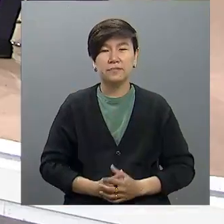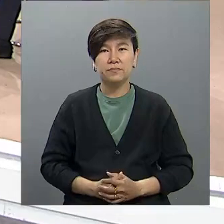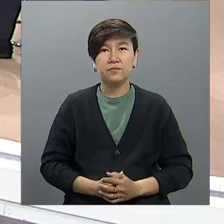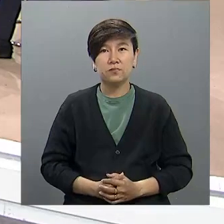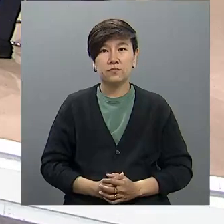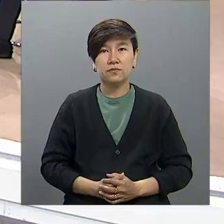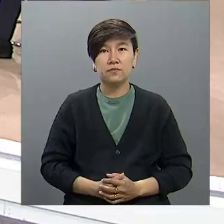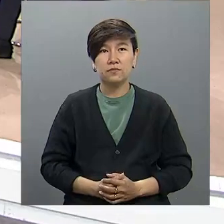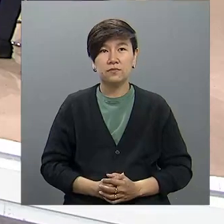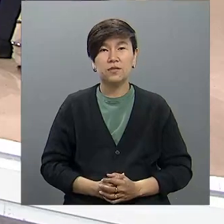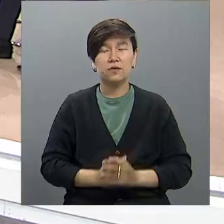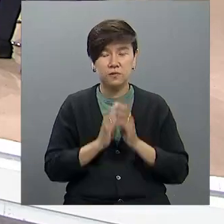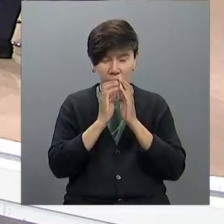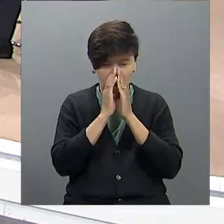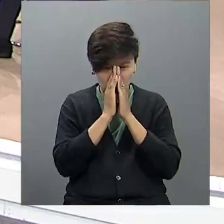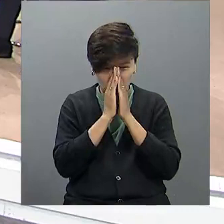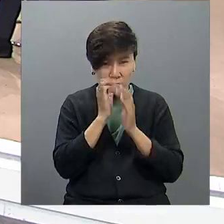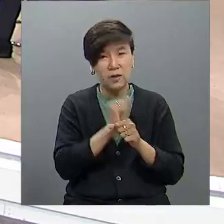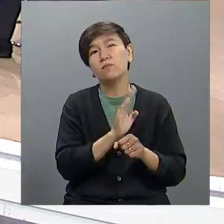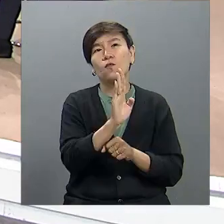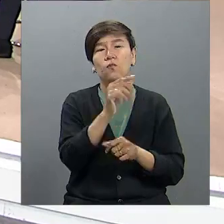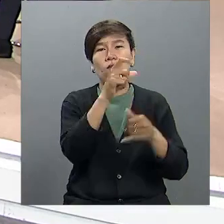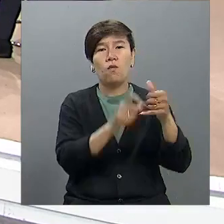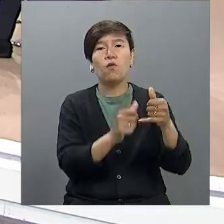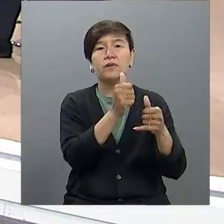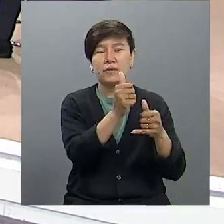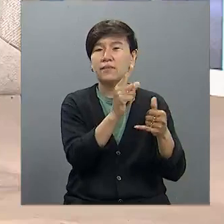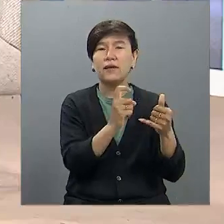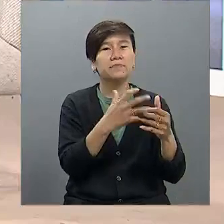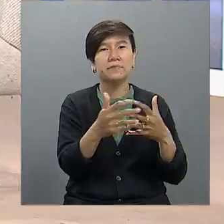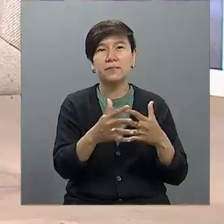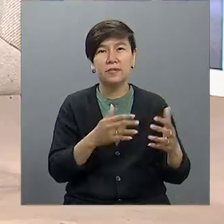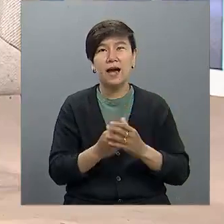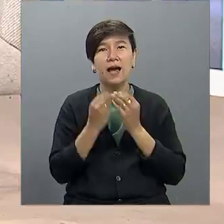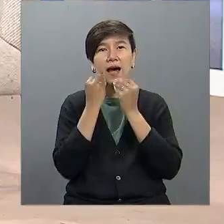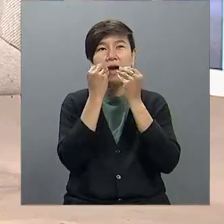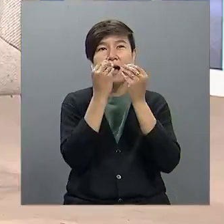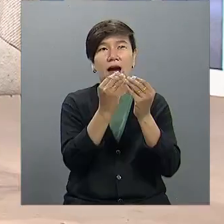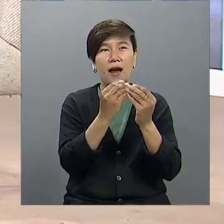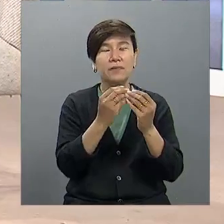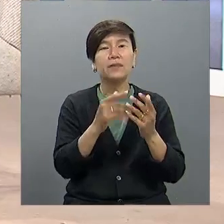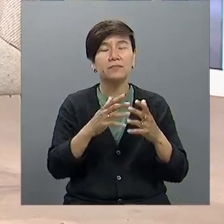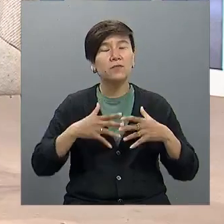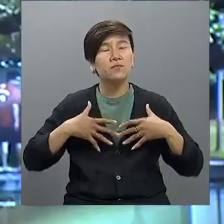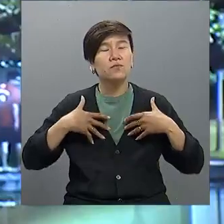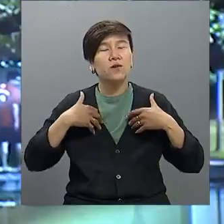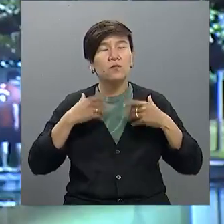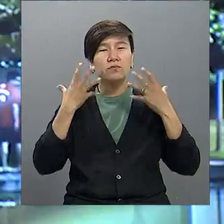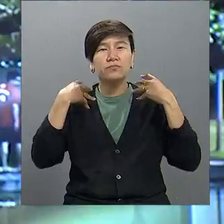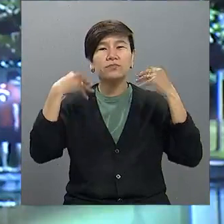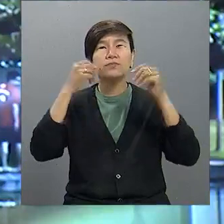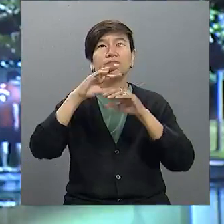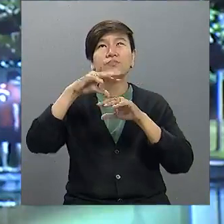าบุญแล้วก็ความดีในครั้งนี้ที่ทำด้วยนะครับแล้วก็ขอให้มีแต่ความสุขและการใครที่คิดดีทำดีช่วยเหลือคนอื่นนะครับยุ้ยฮะ ใช่ค่ะการ